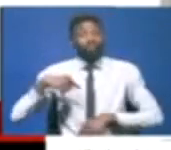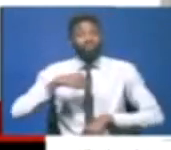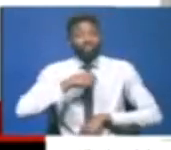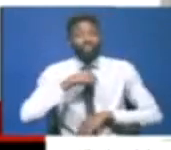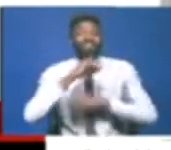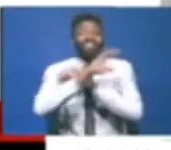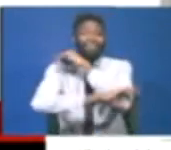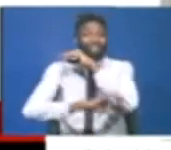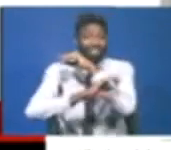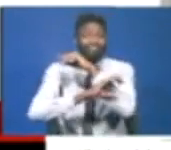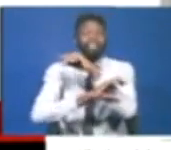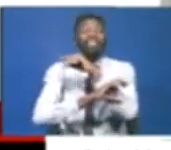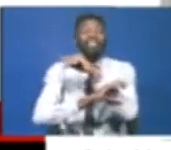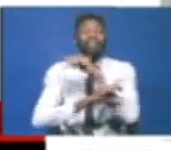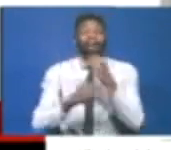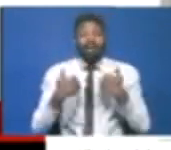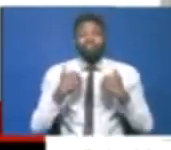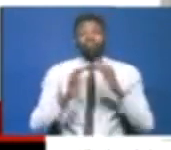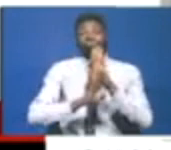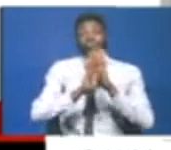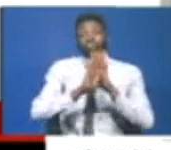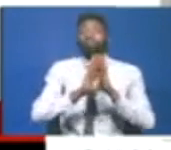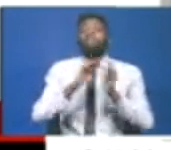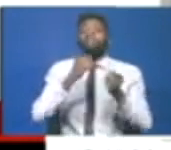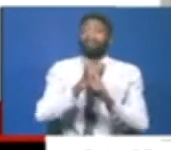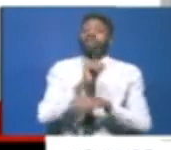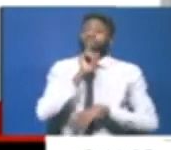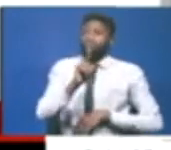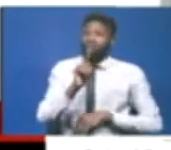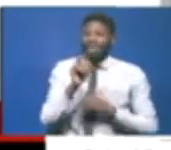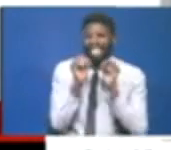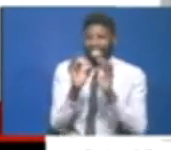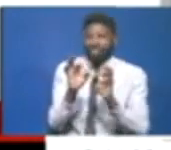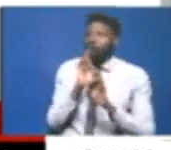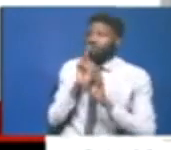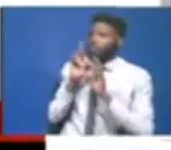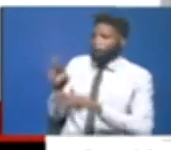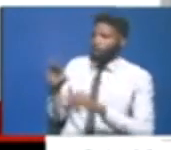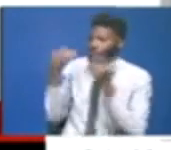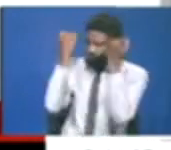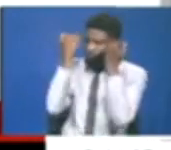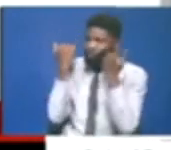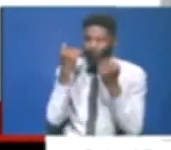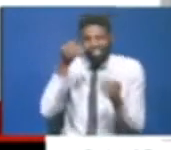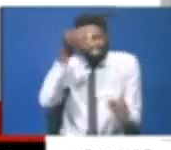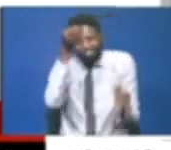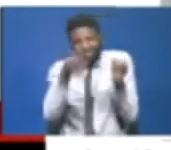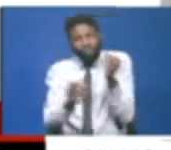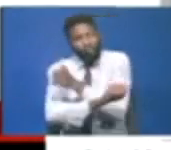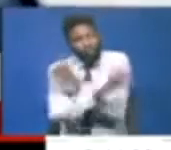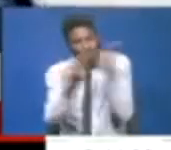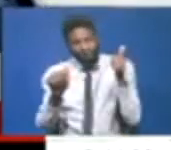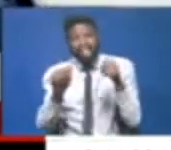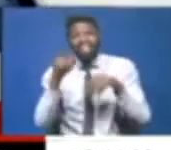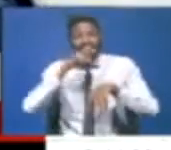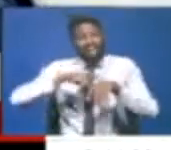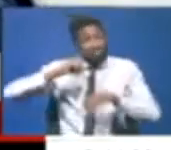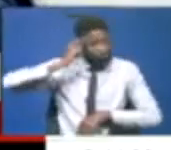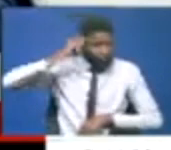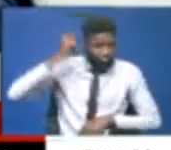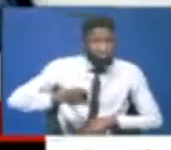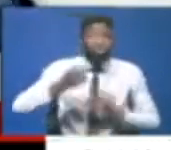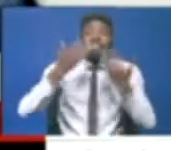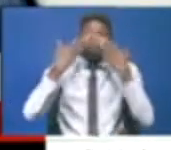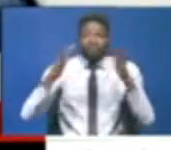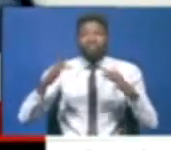kwamba malalamishi yanapopelekwa pale yanashughulikiwa ipasavyo na mtu anatoka kama ameridhika? Nafikiri kufikia